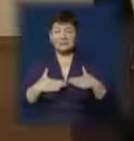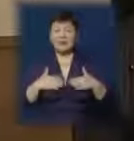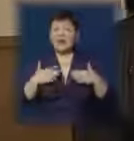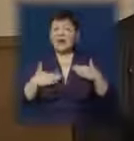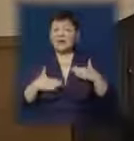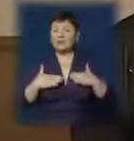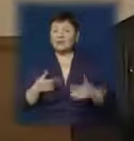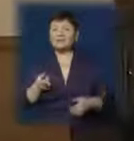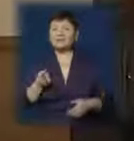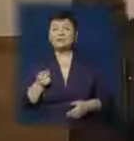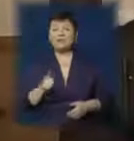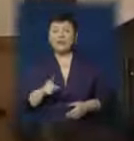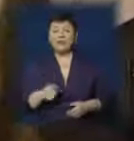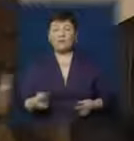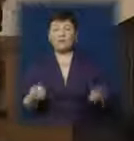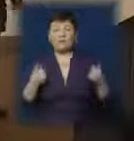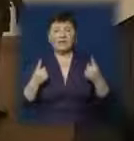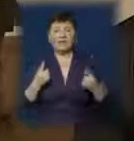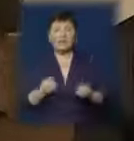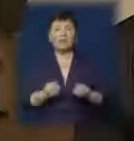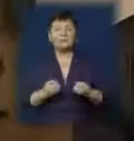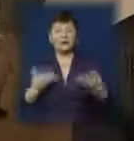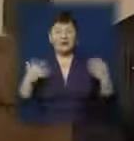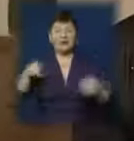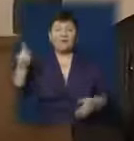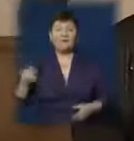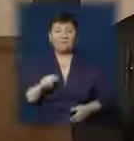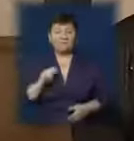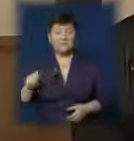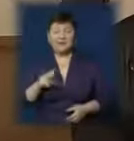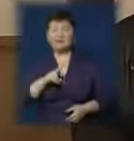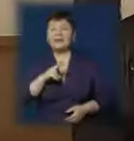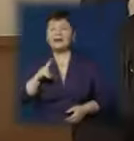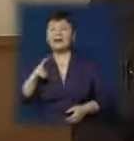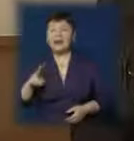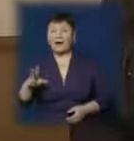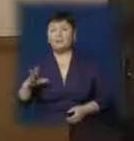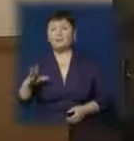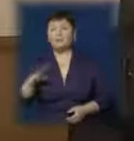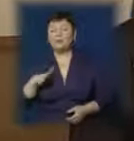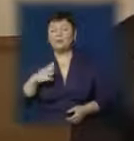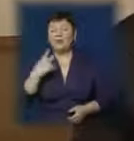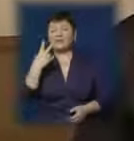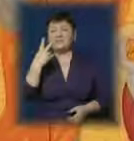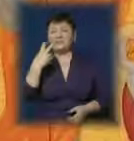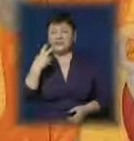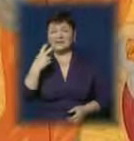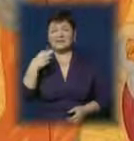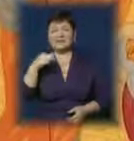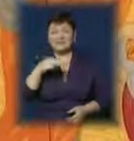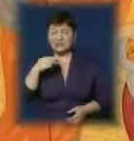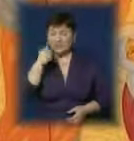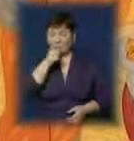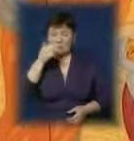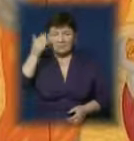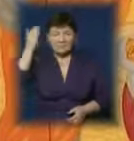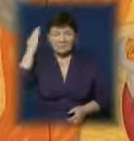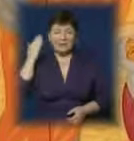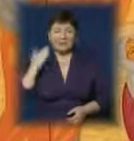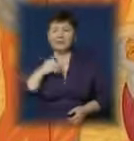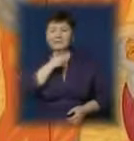радості цього Великодня, радості тої події, яка відбулася 2000 років назад. Триватиме